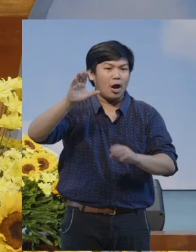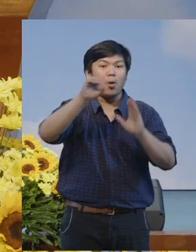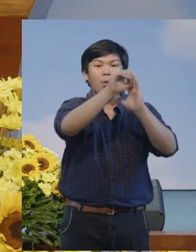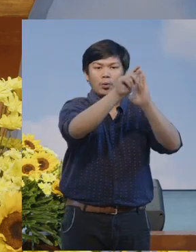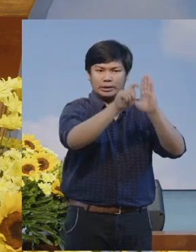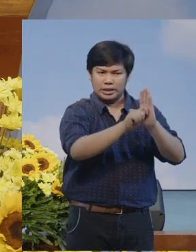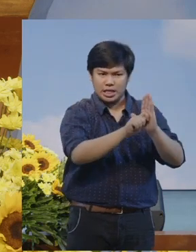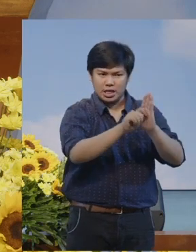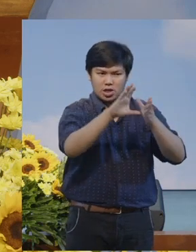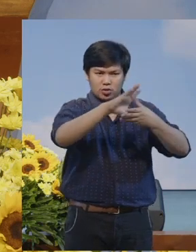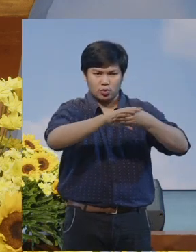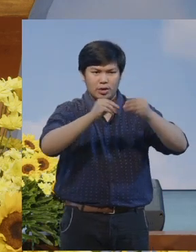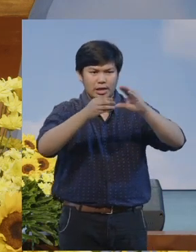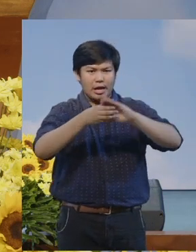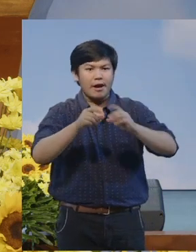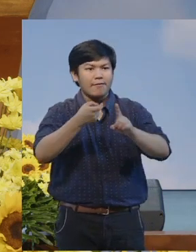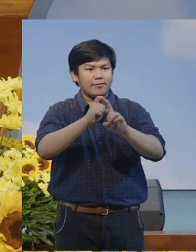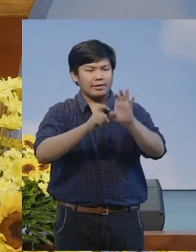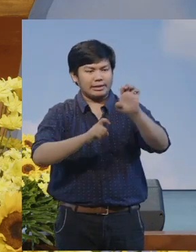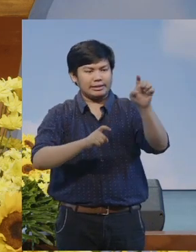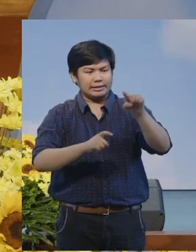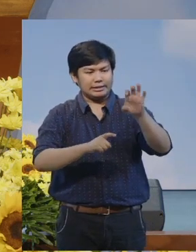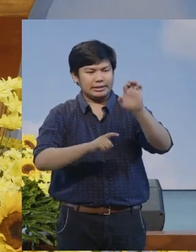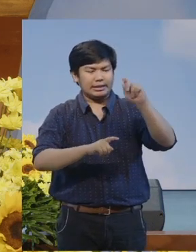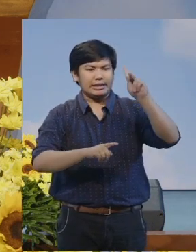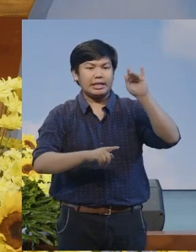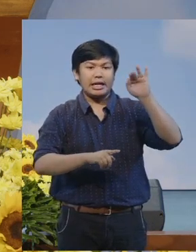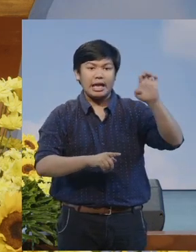una ay nasa Ezekiel